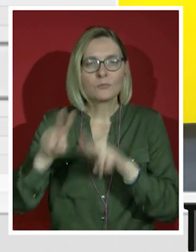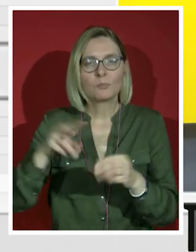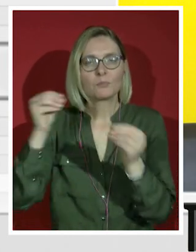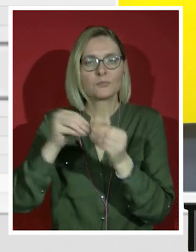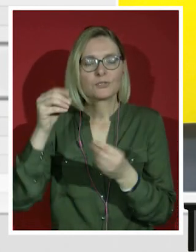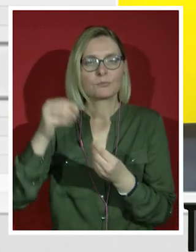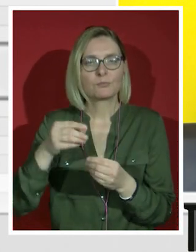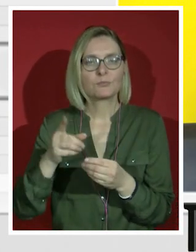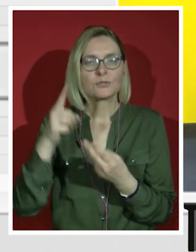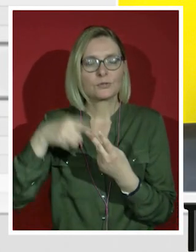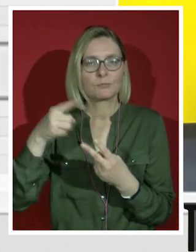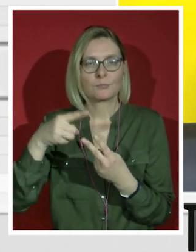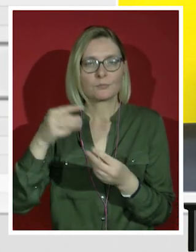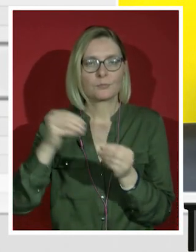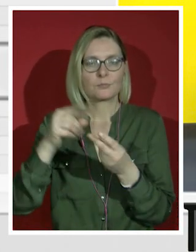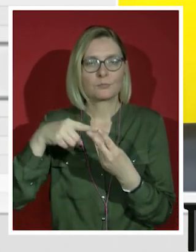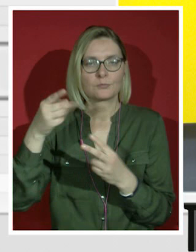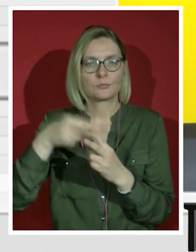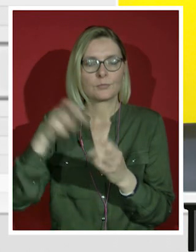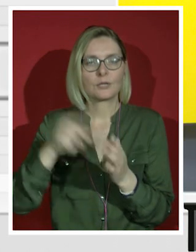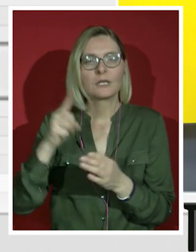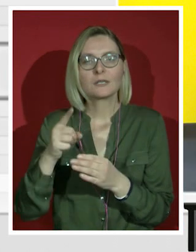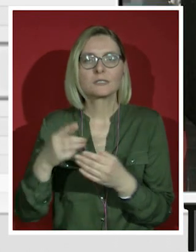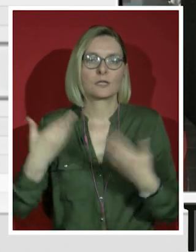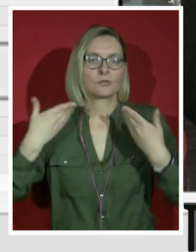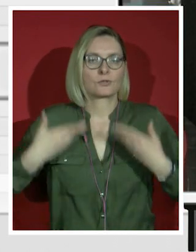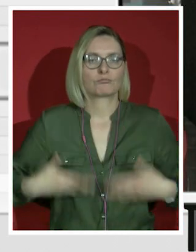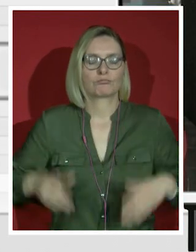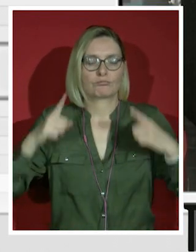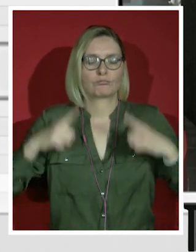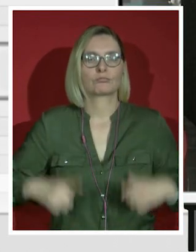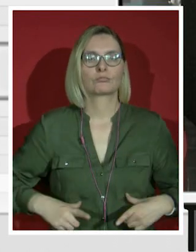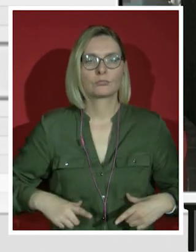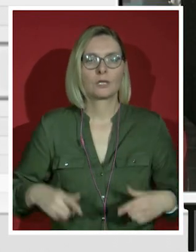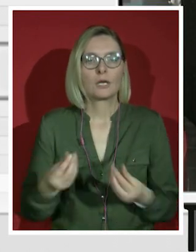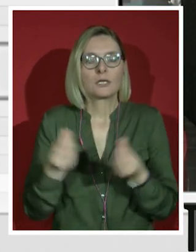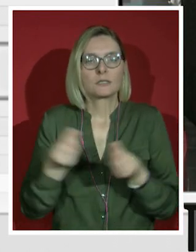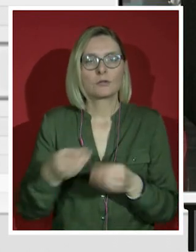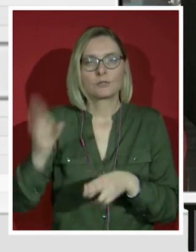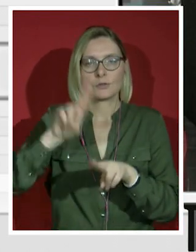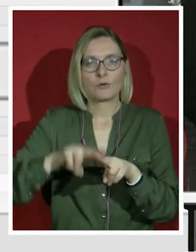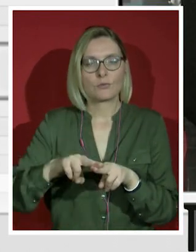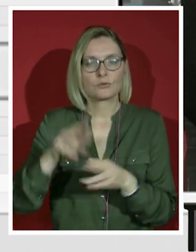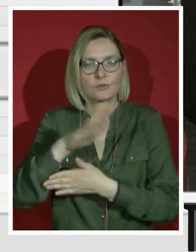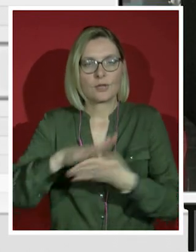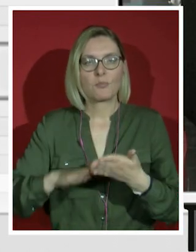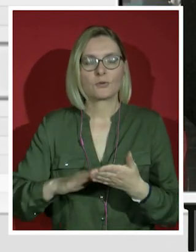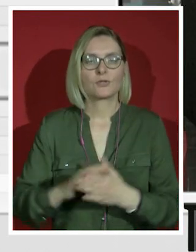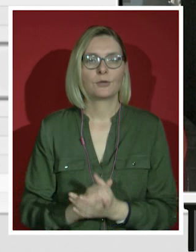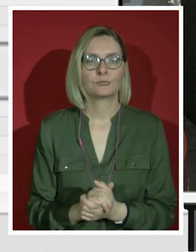работа те терат нешто да можеш да се опуштиш, да се релаксираш. И на таков начин се почна